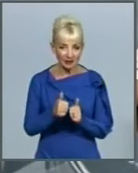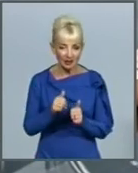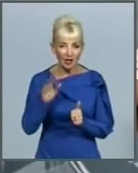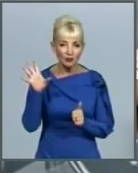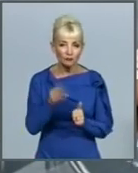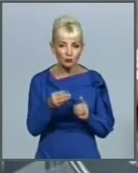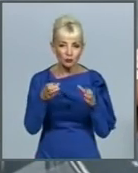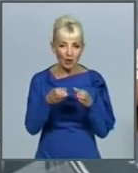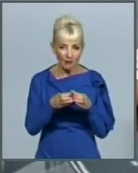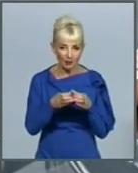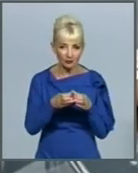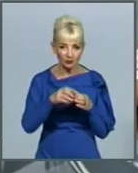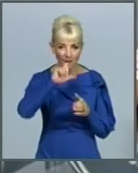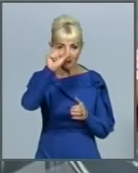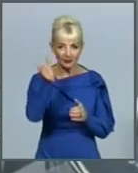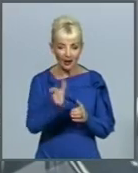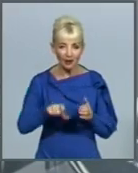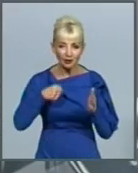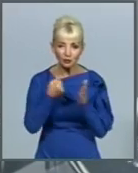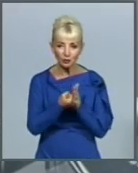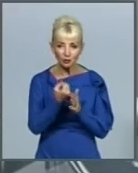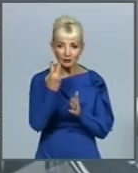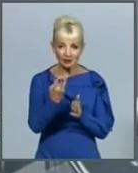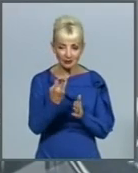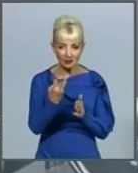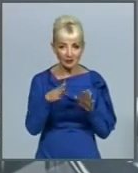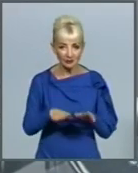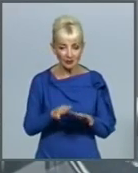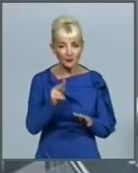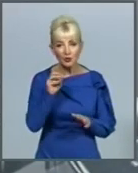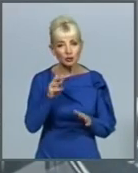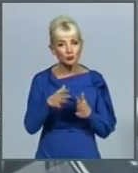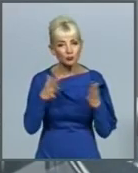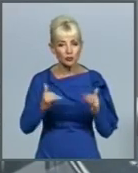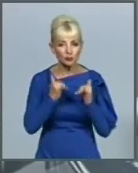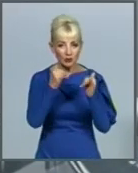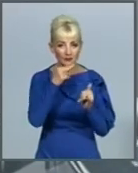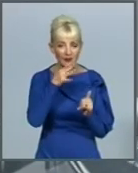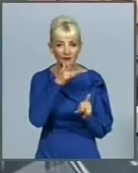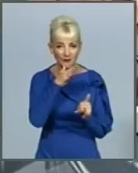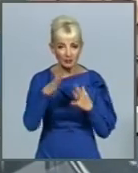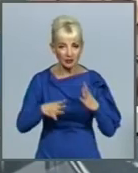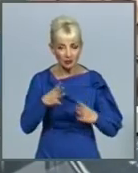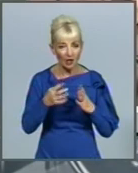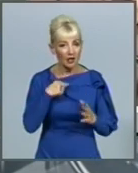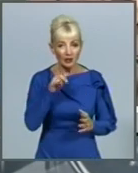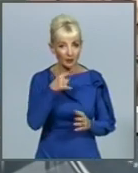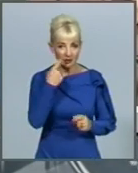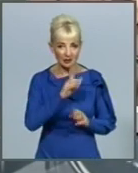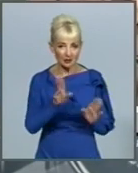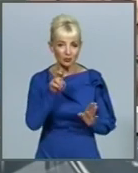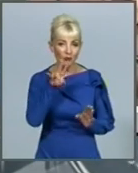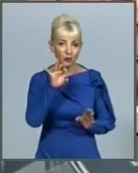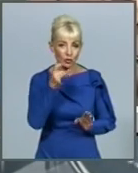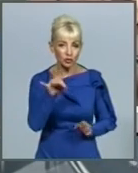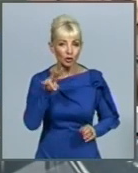команду Италии до третьего места. Чему больше уделяют внимание блочники во время подготовки? Я бы не сказала, что у блочного